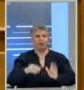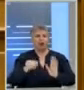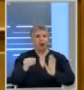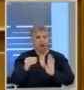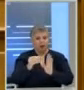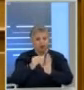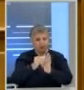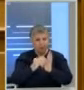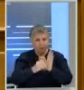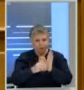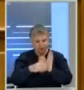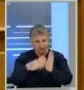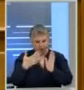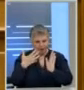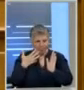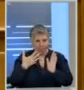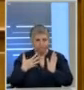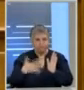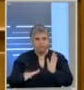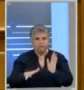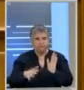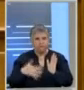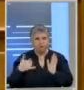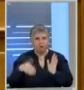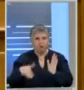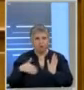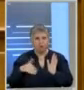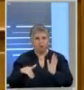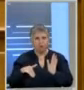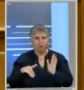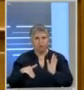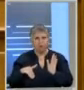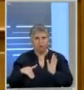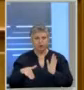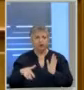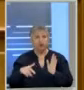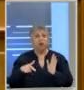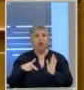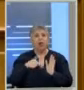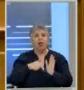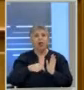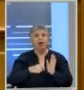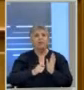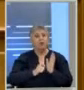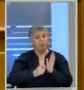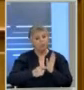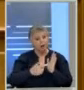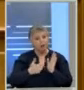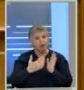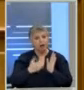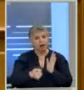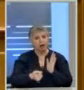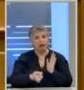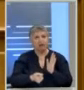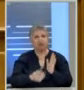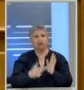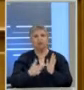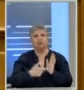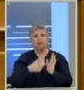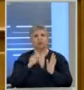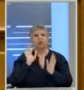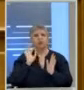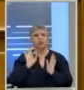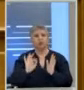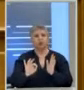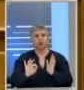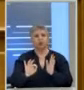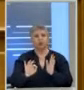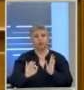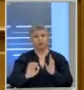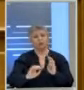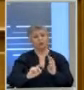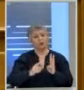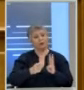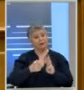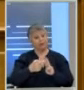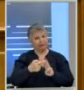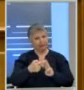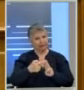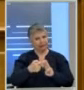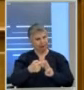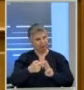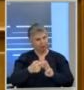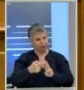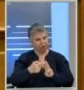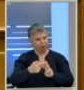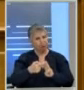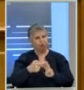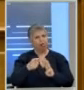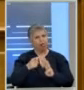περιλαμβάνει το τέταρτο μνημόνιο μέτρα και δημοσιονομικούς στόχους πέραν του τρίτου μνημονίου. Γι' αυτό το λέμε